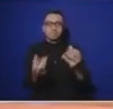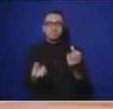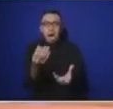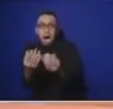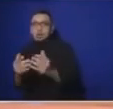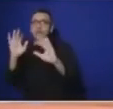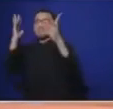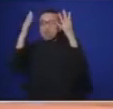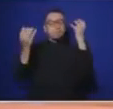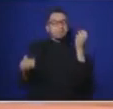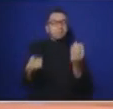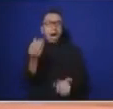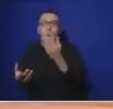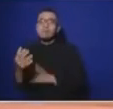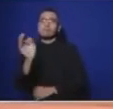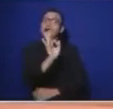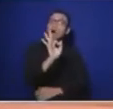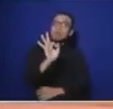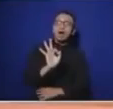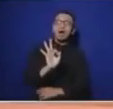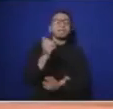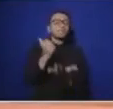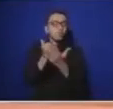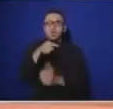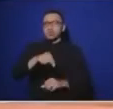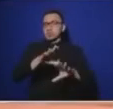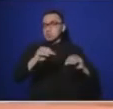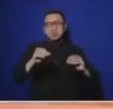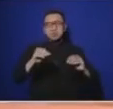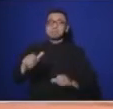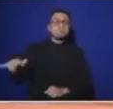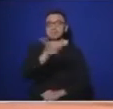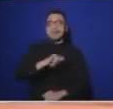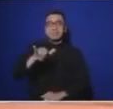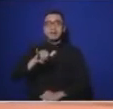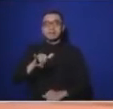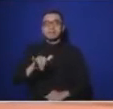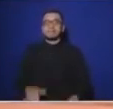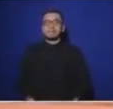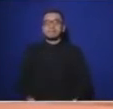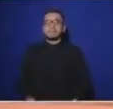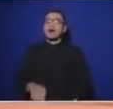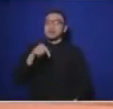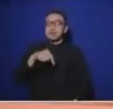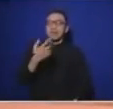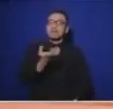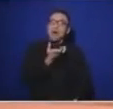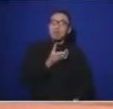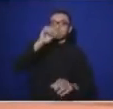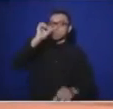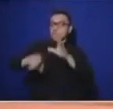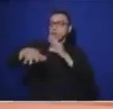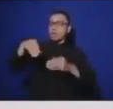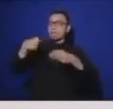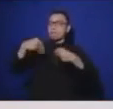gambut, dan itu adalah kerja keras kita semuanya. Dan kita juga ingin mengurangi sampah plastik di sungai maupun di